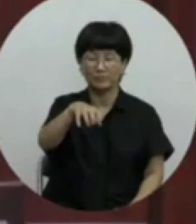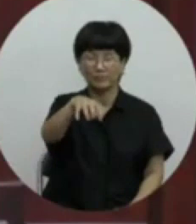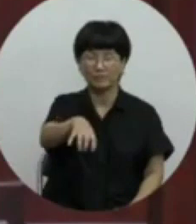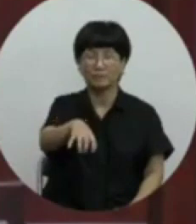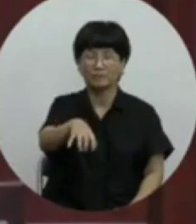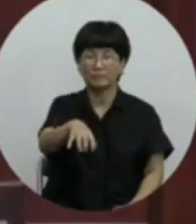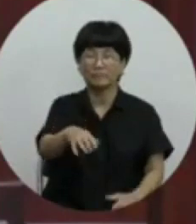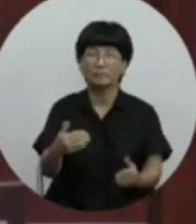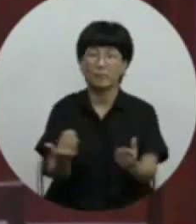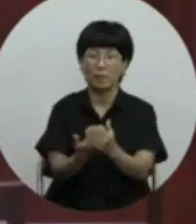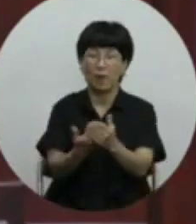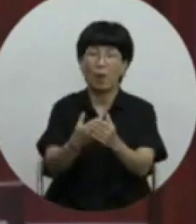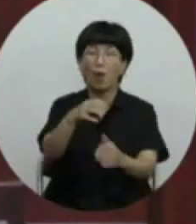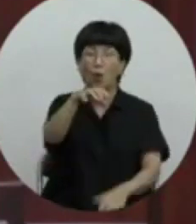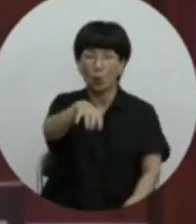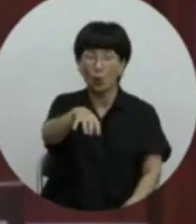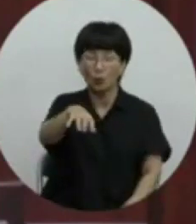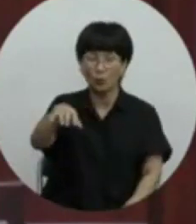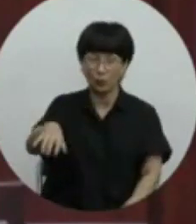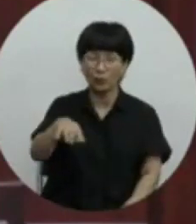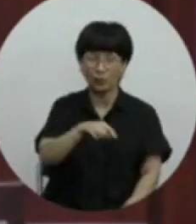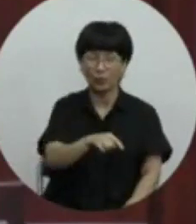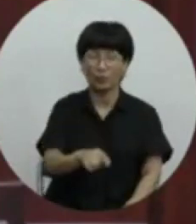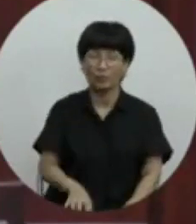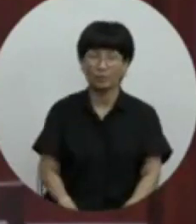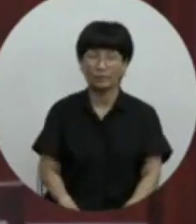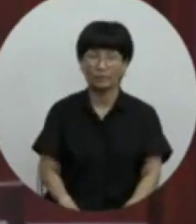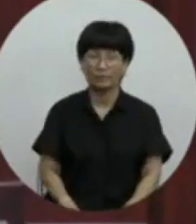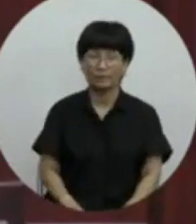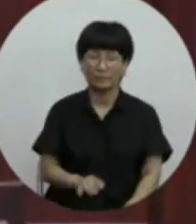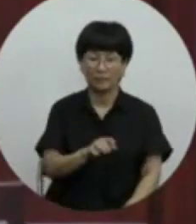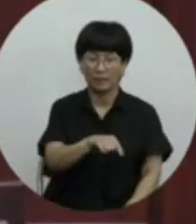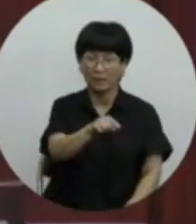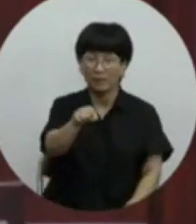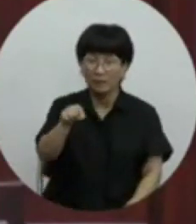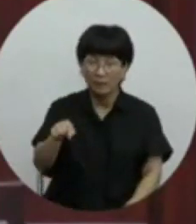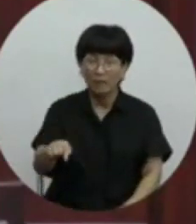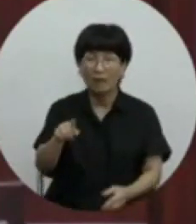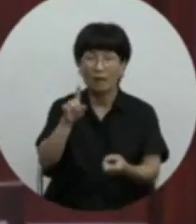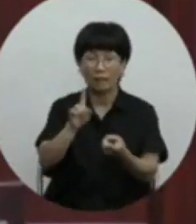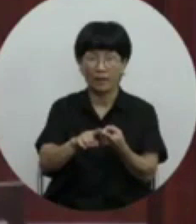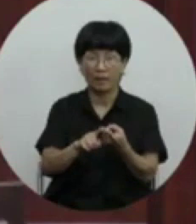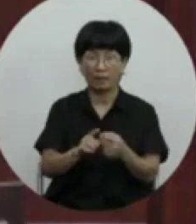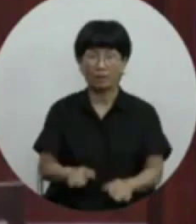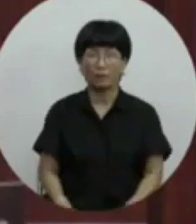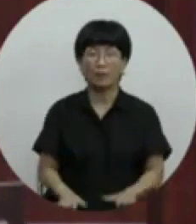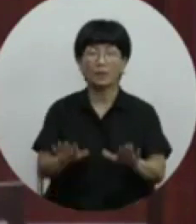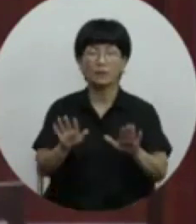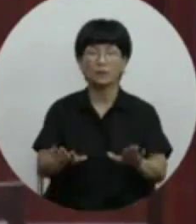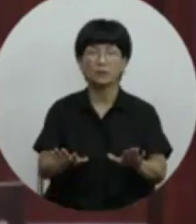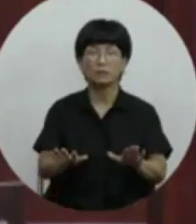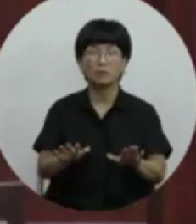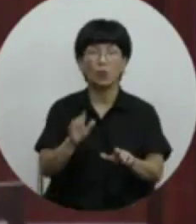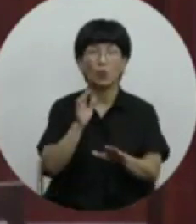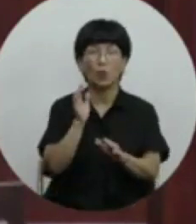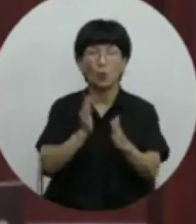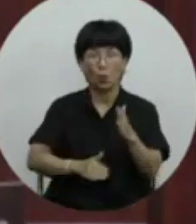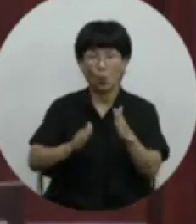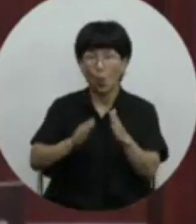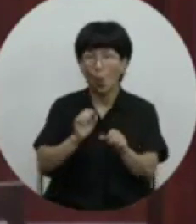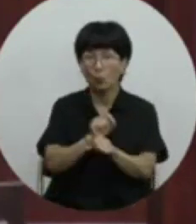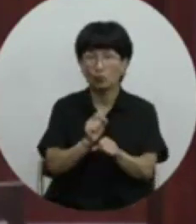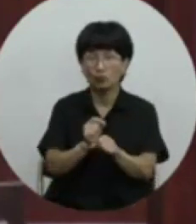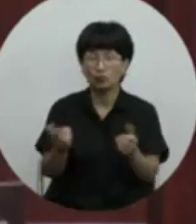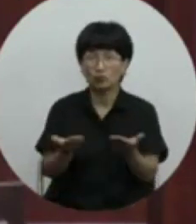역세권 개발사업 등 가나무배 위주로 된 산업단지 조성사업에 우리 현재 있는 직원으로서